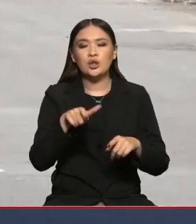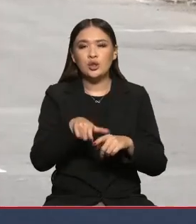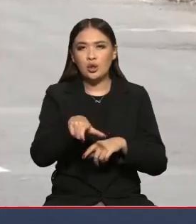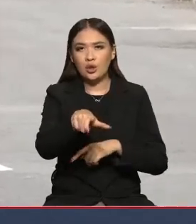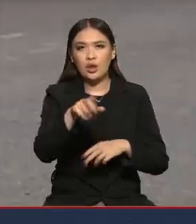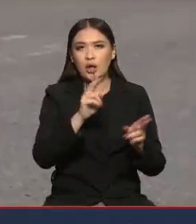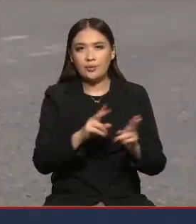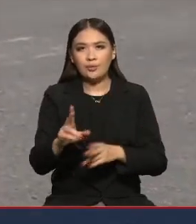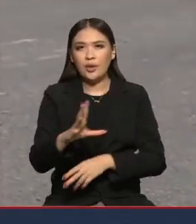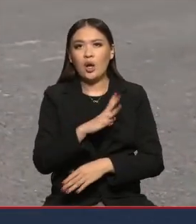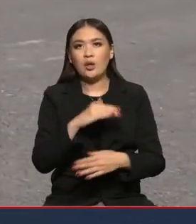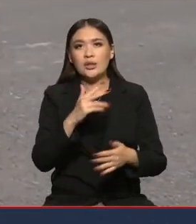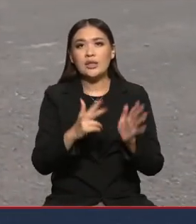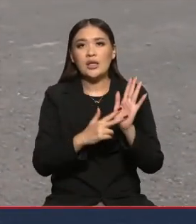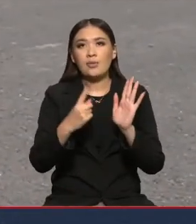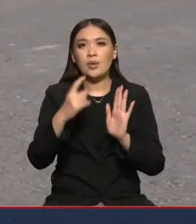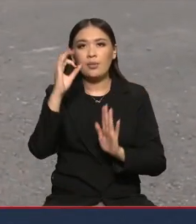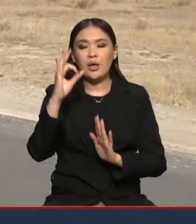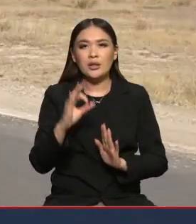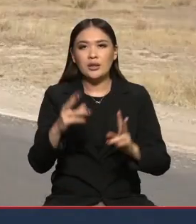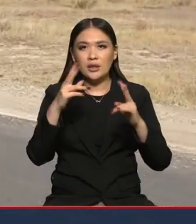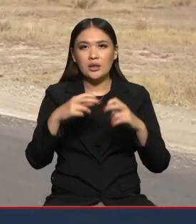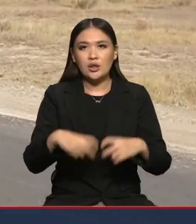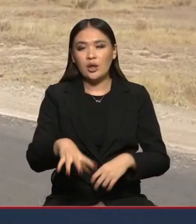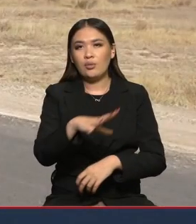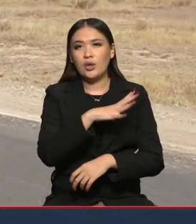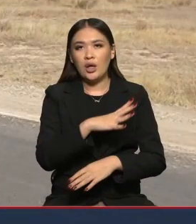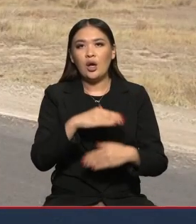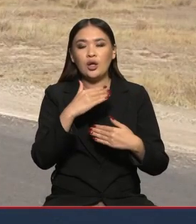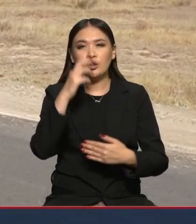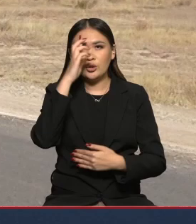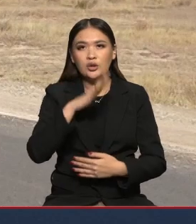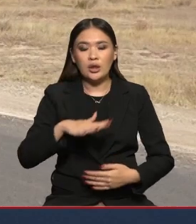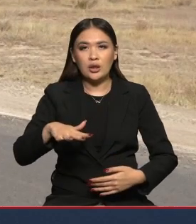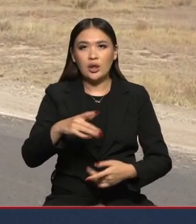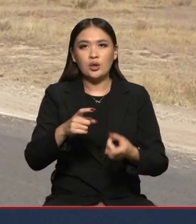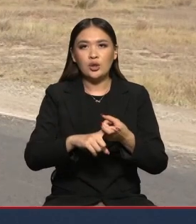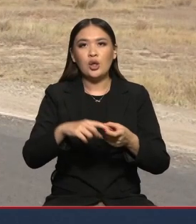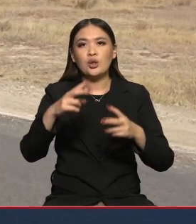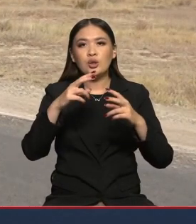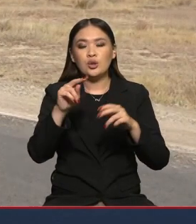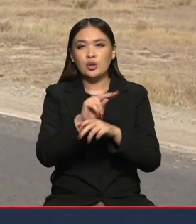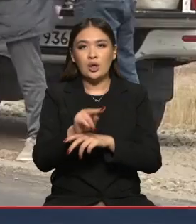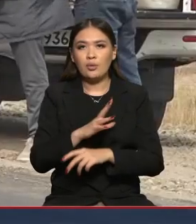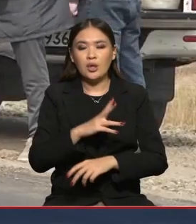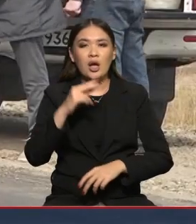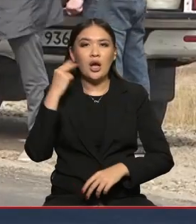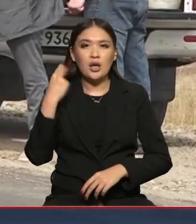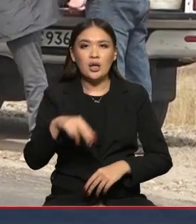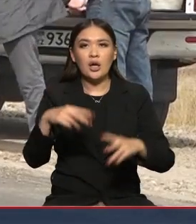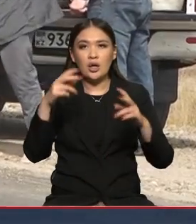келтірілді. Алайда олардың 81% ғана тексеруден өткен. Оның үстіне ел бойынша жөнделіп жатқан 500-ге жуық жолдың сапасын анықтау